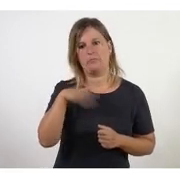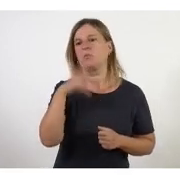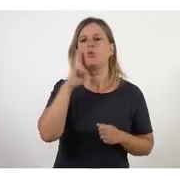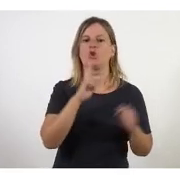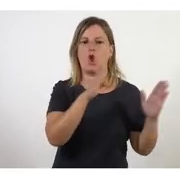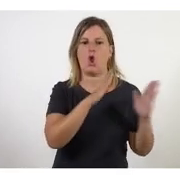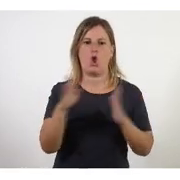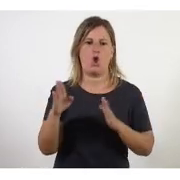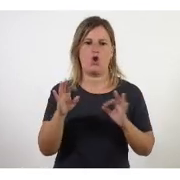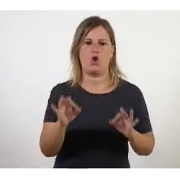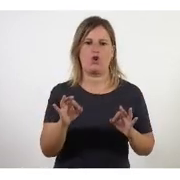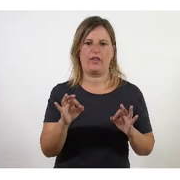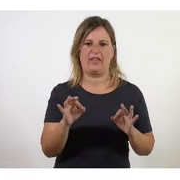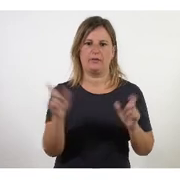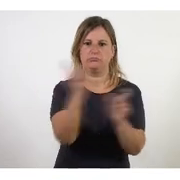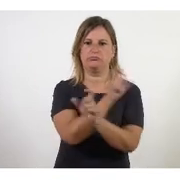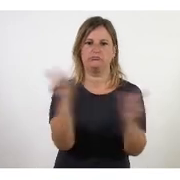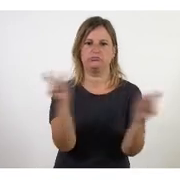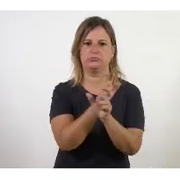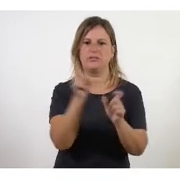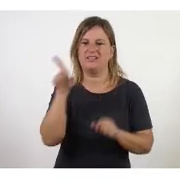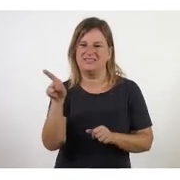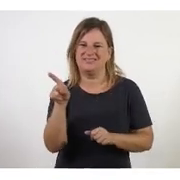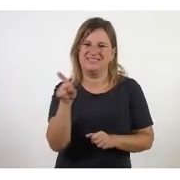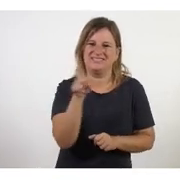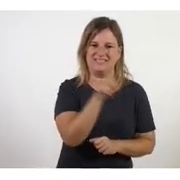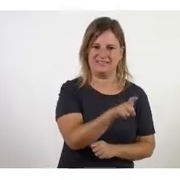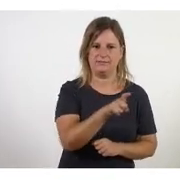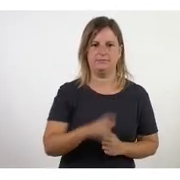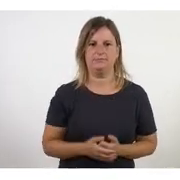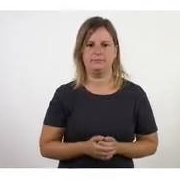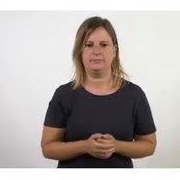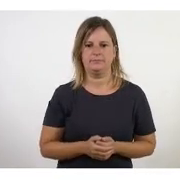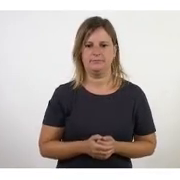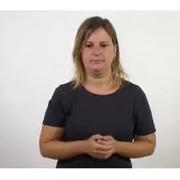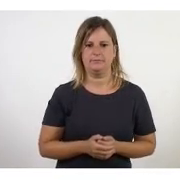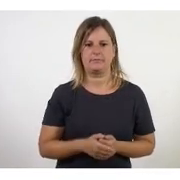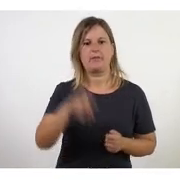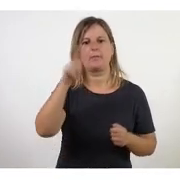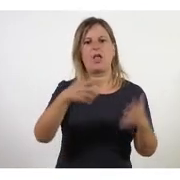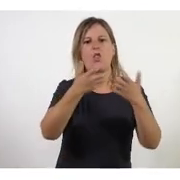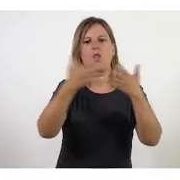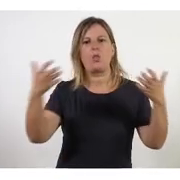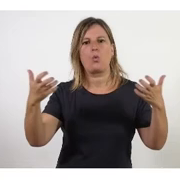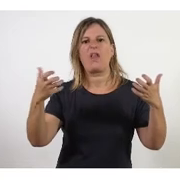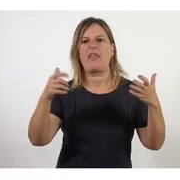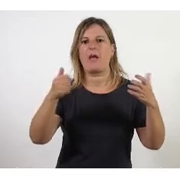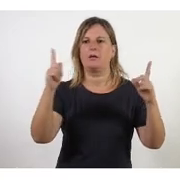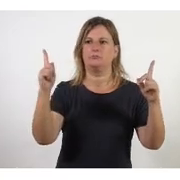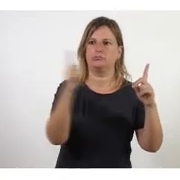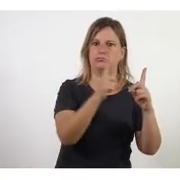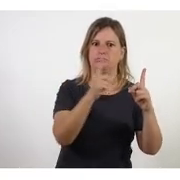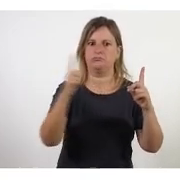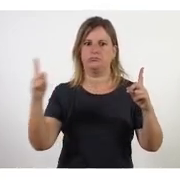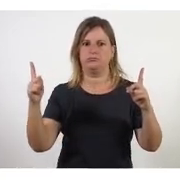nostres clips. D'acord? Vale. Hem vist com ajustar les durades dels clips, dues estratègies,